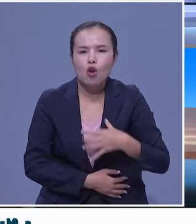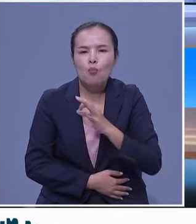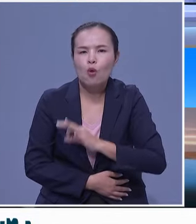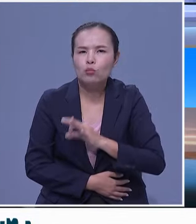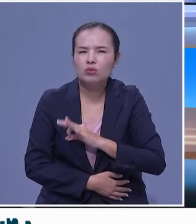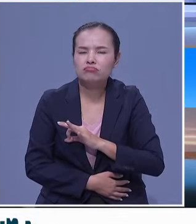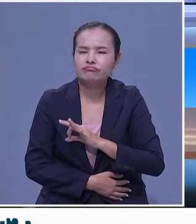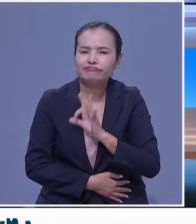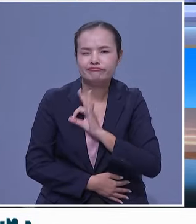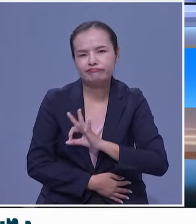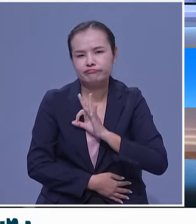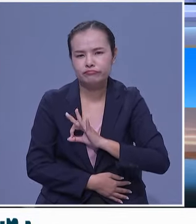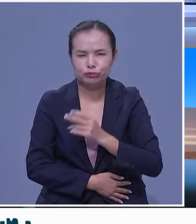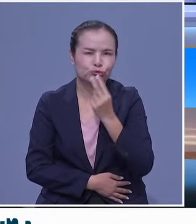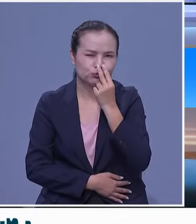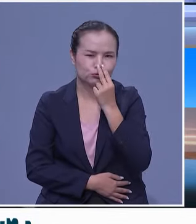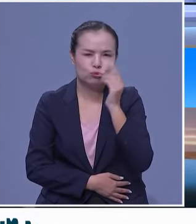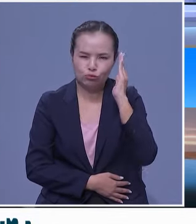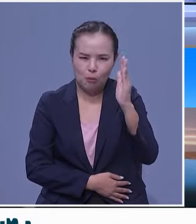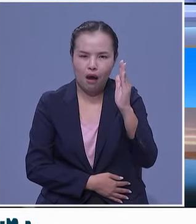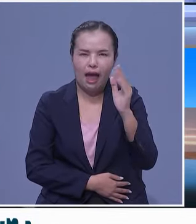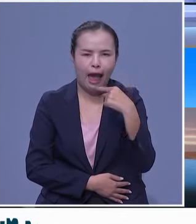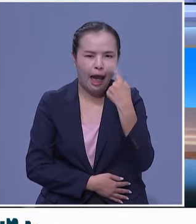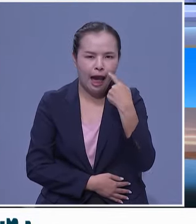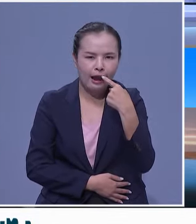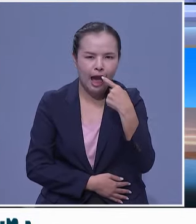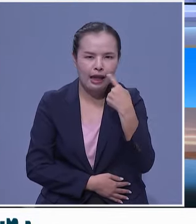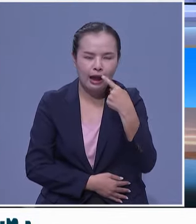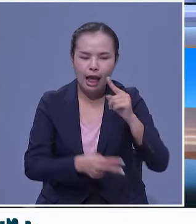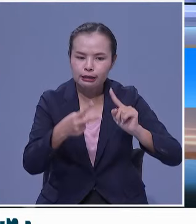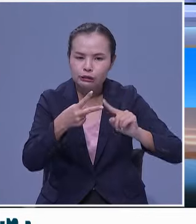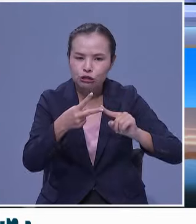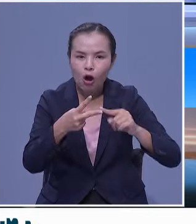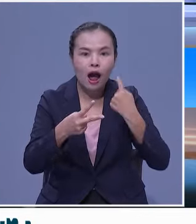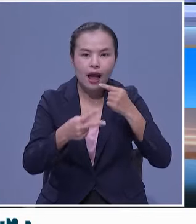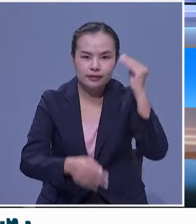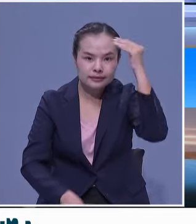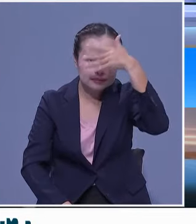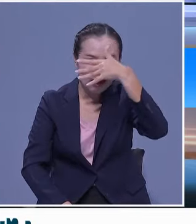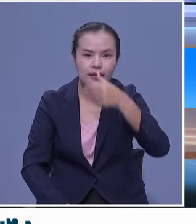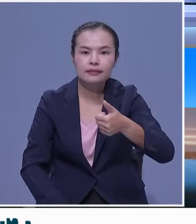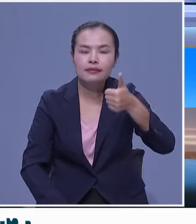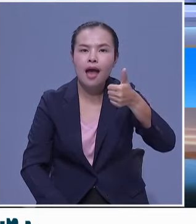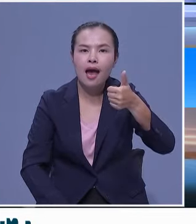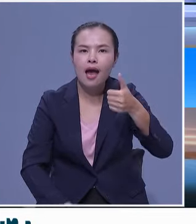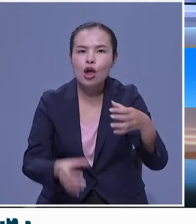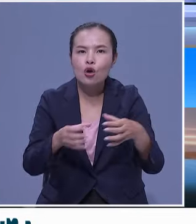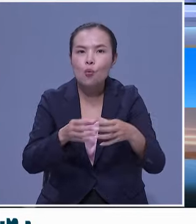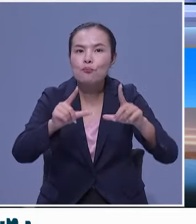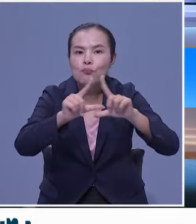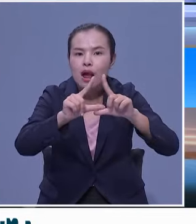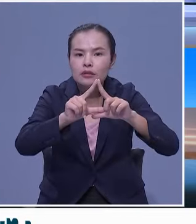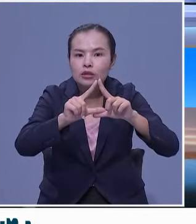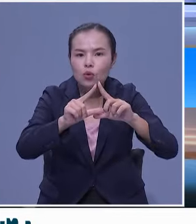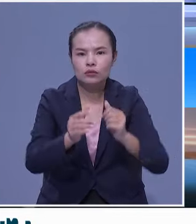ที่รู้สึกว่าขอดูอีกหน่อยแล้วกันว่าจะเลือกใครซึ่งตรงนี้ถ้าคุณเท้งสามารถใช้กระแสของพ ร ร ค ประชาชนที่